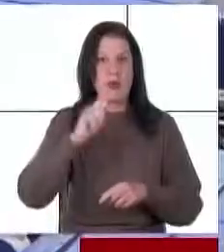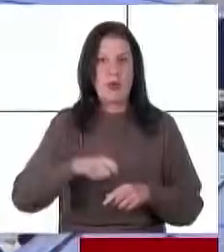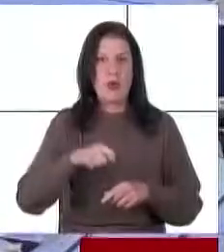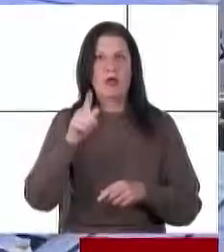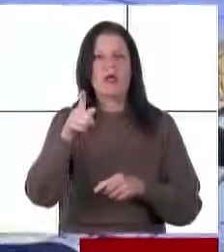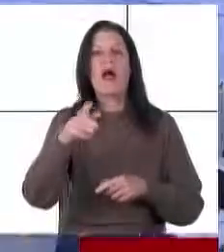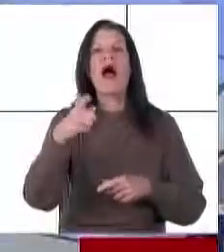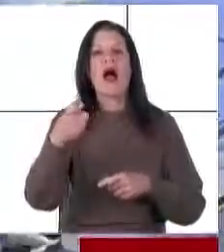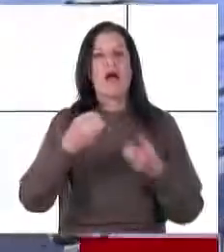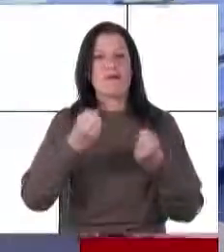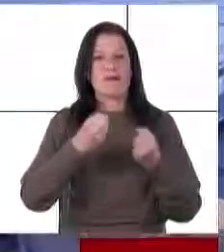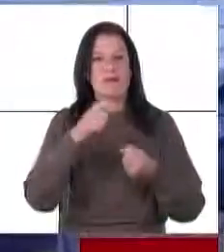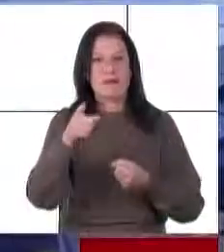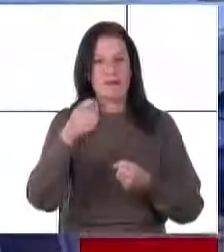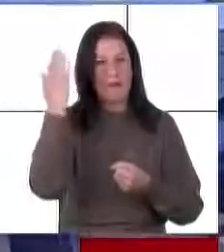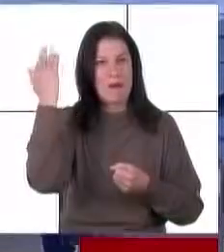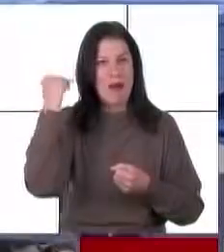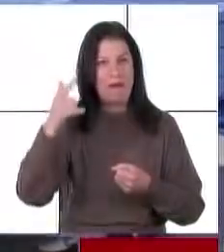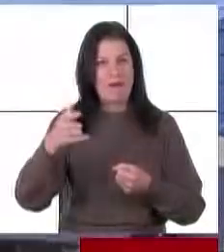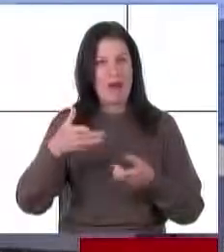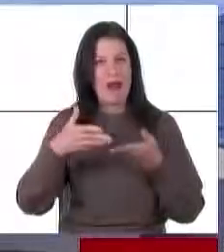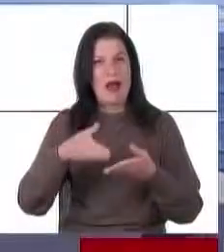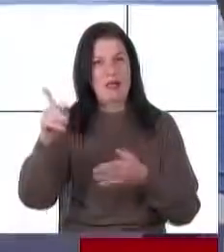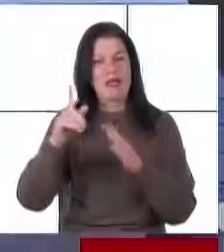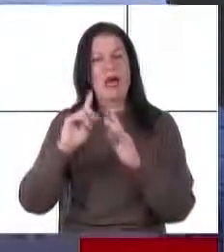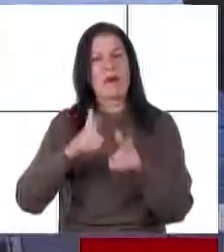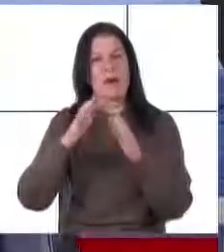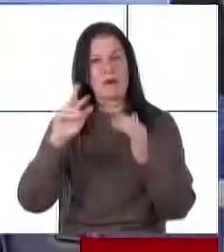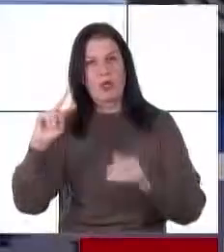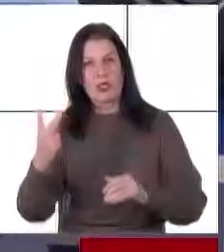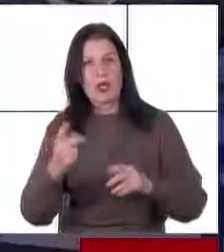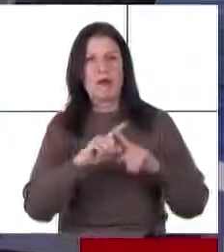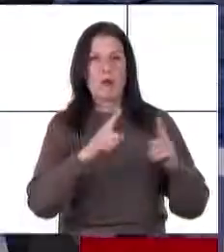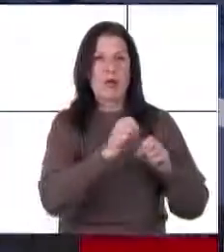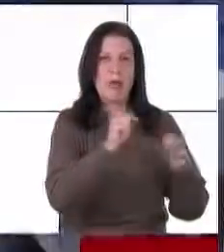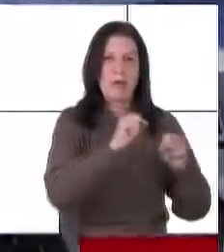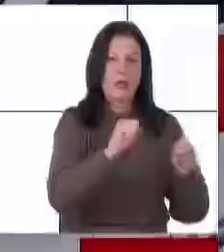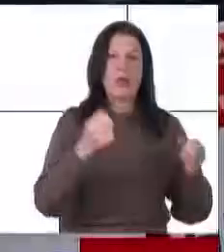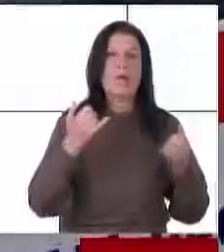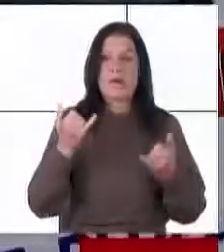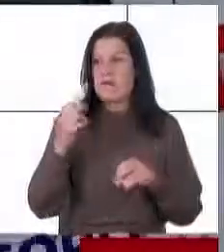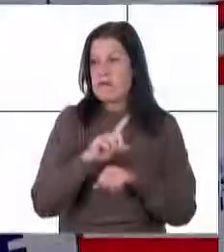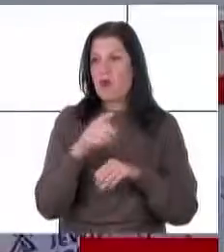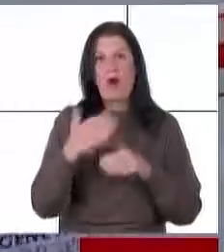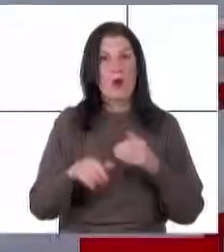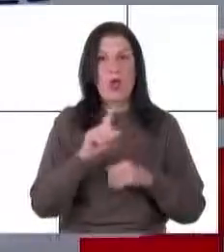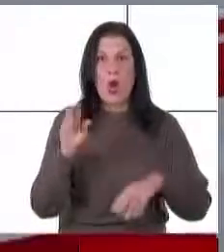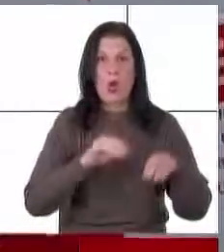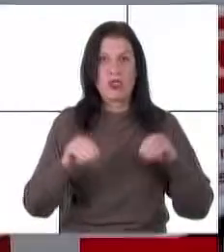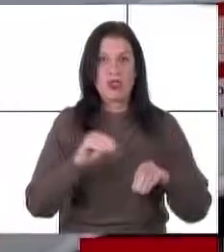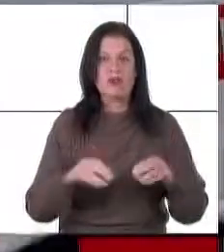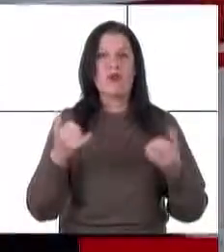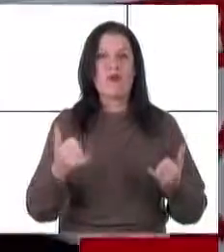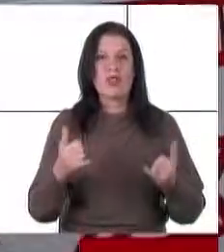בטיפול בפצועי מלחמת לבנון השנייה ובפיגועים השונים בישראל, והם יצאו לאחרונה משימוש במבצע לוגיסטי